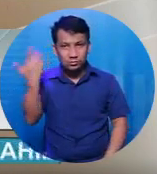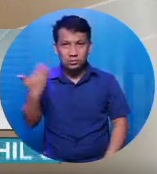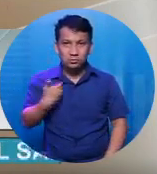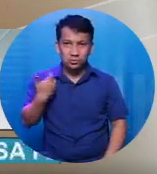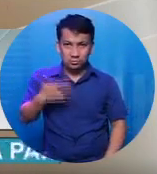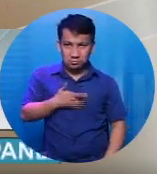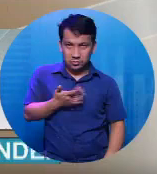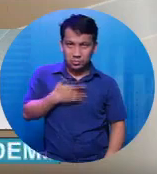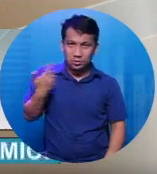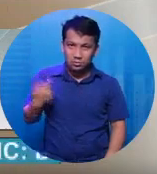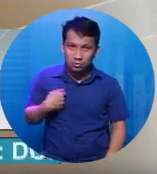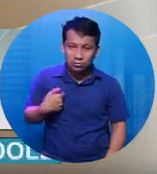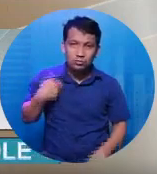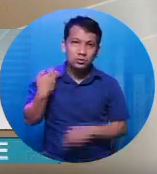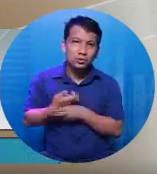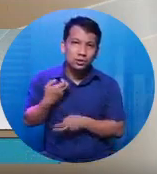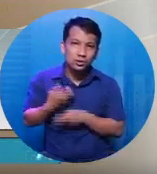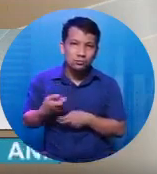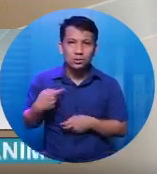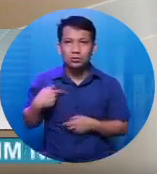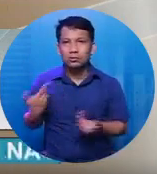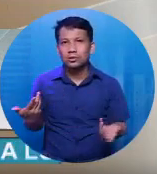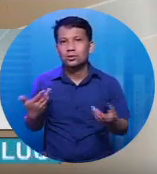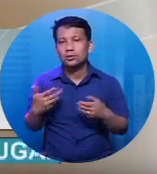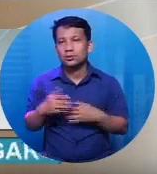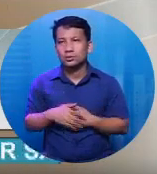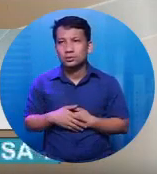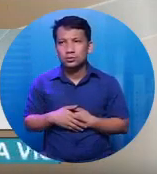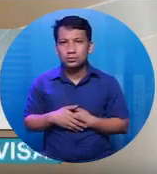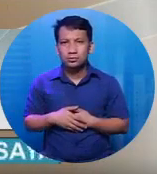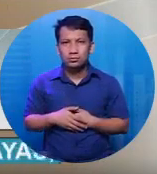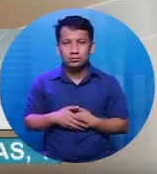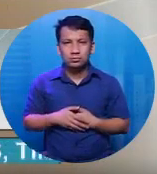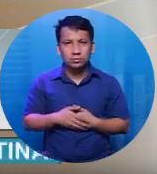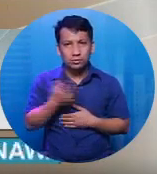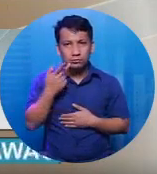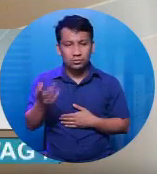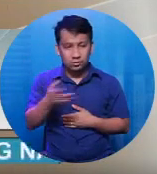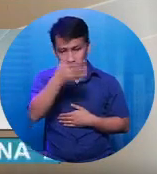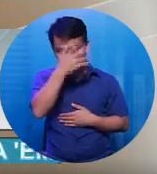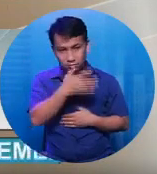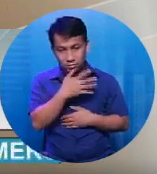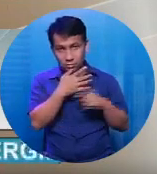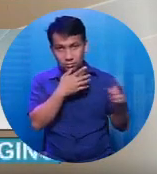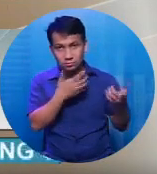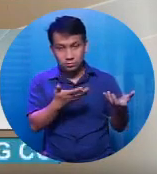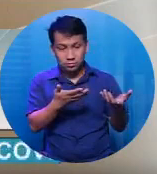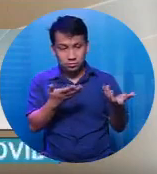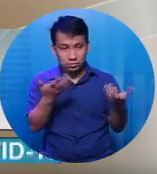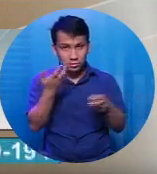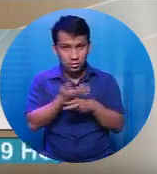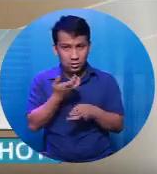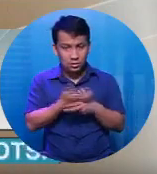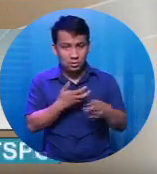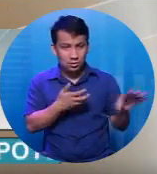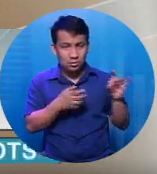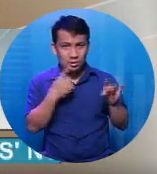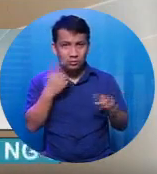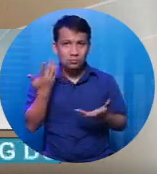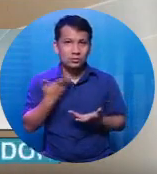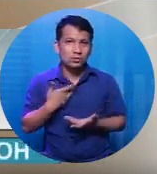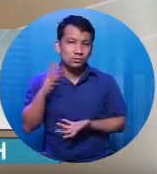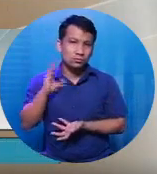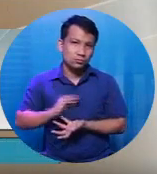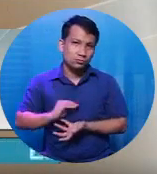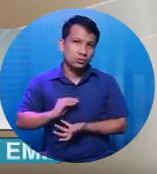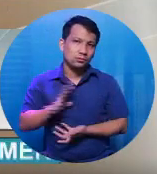na kung may hirap ako o ano. Pinapakita ko lang sa mga magulang at kapatid ko na mas pero deep inside down na down